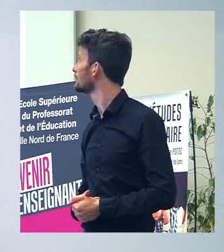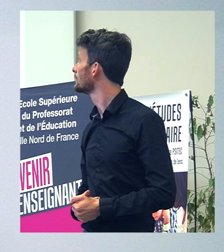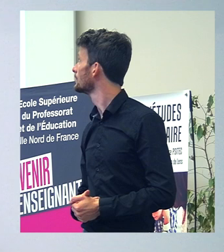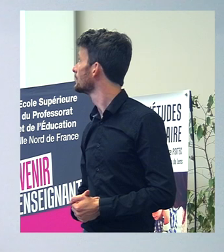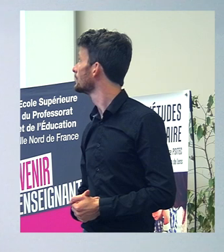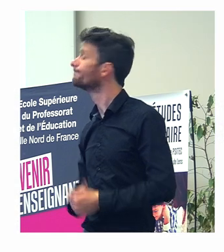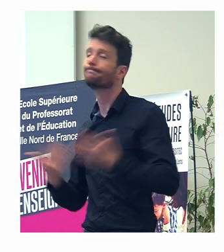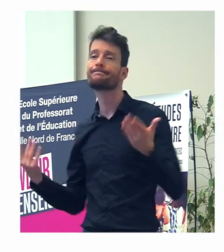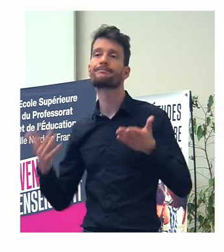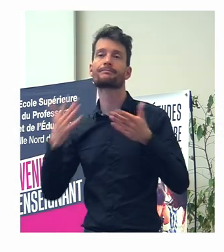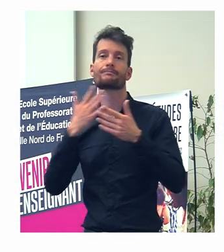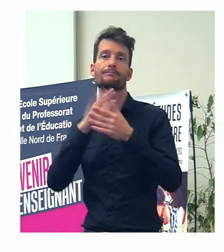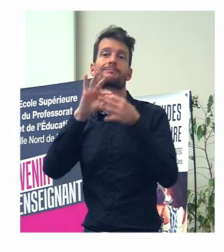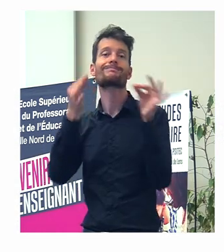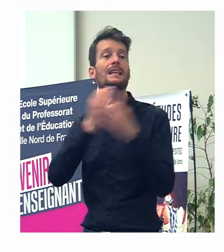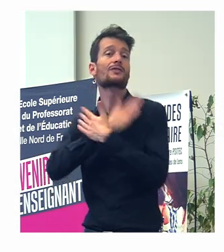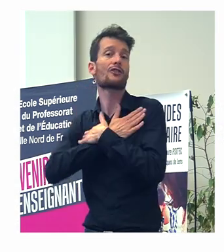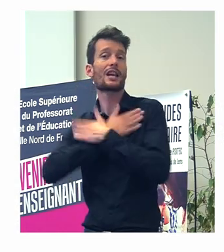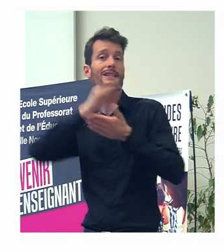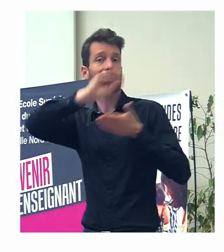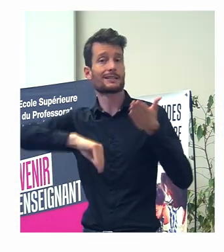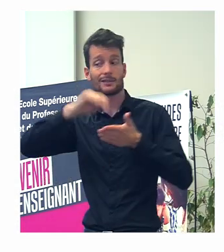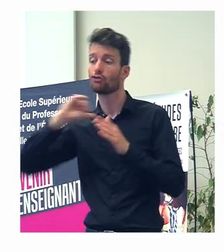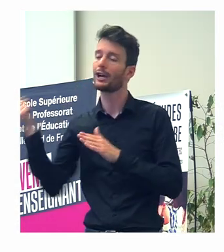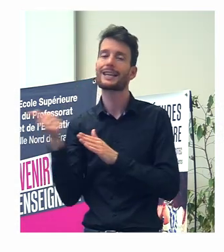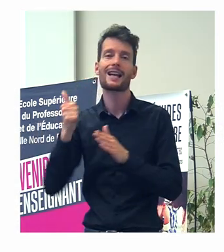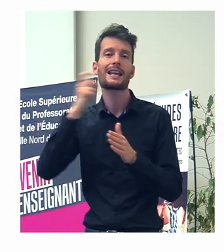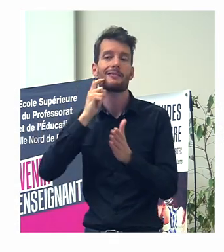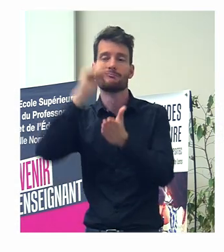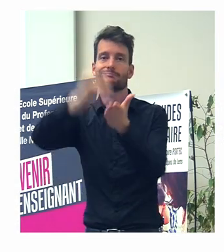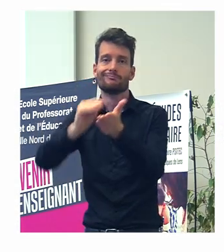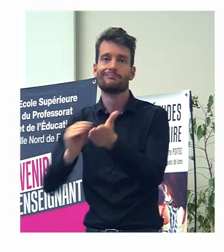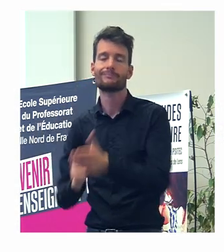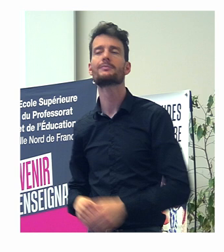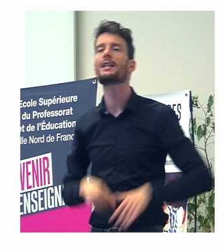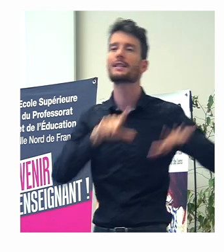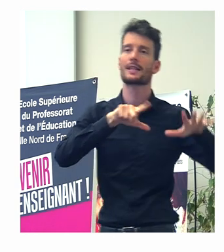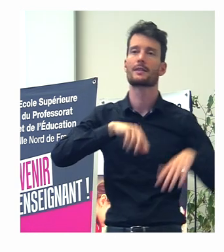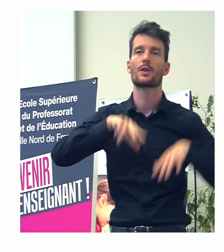écrit les sagesses qu'ils ont produites individuellement. Donc, 7-8 ans,